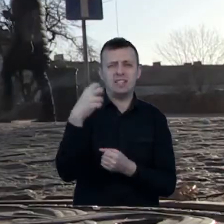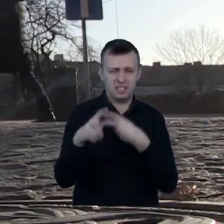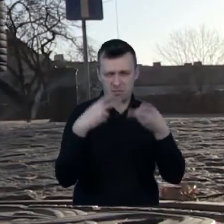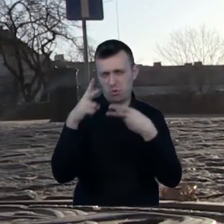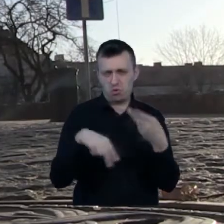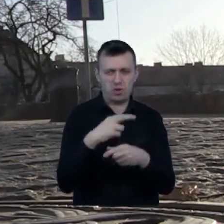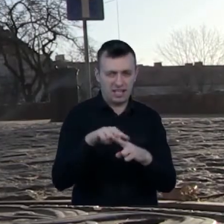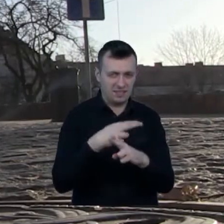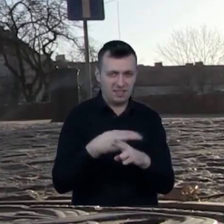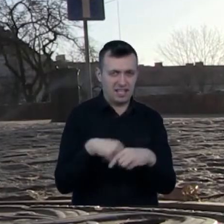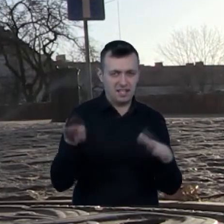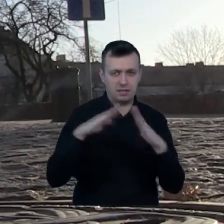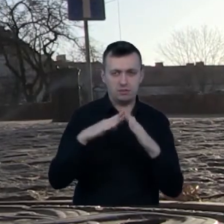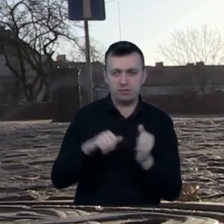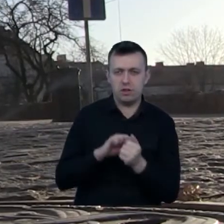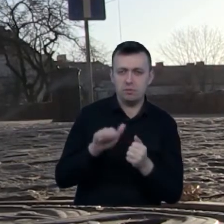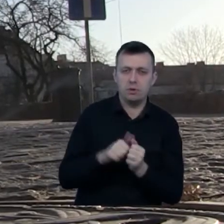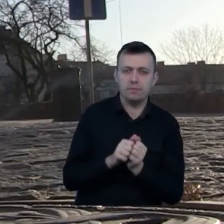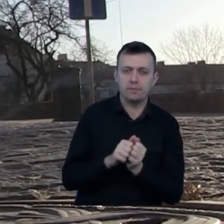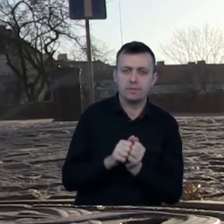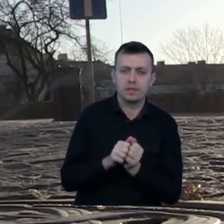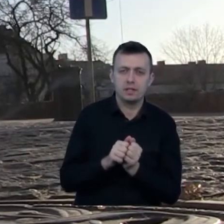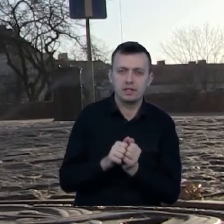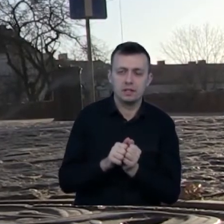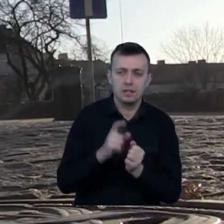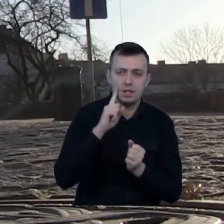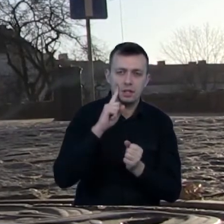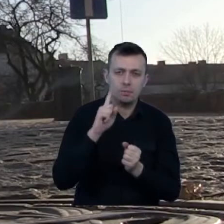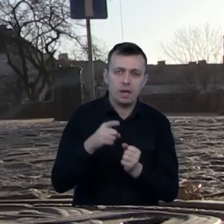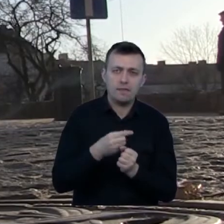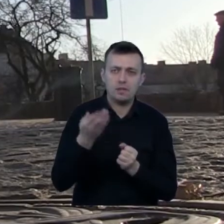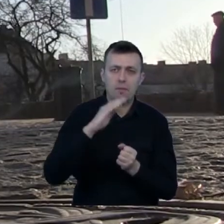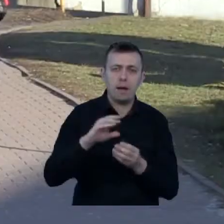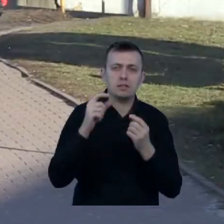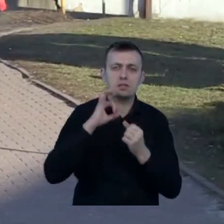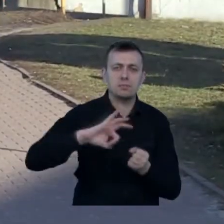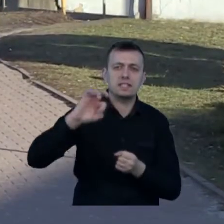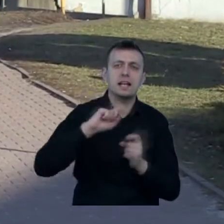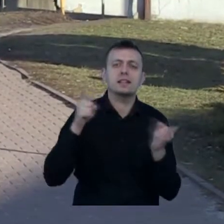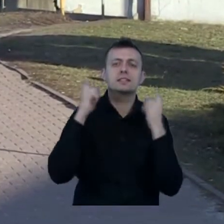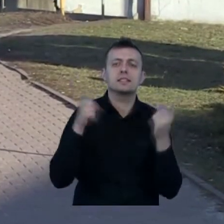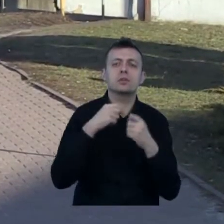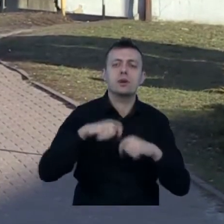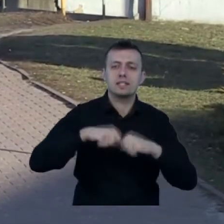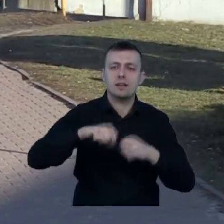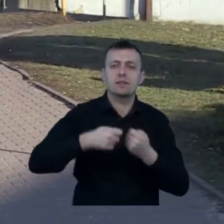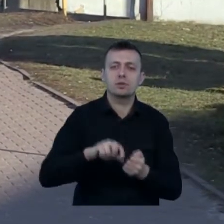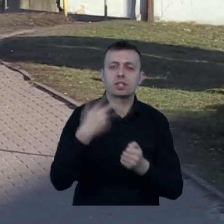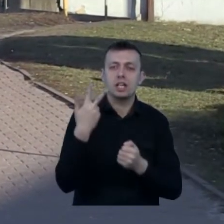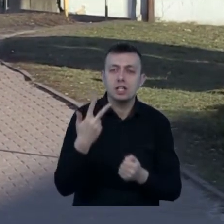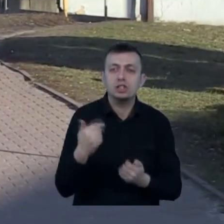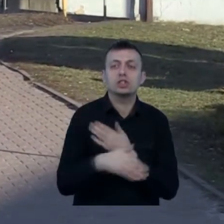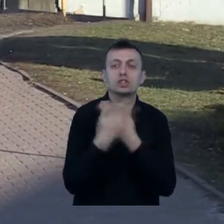urlopu. Dobre okazje na 4-dniowy długi weekend to czerwcowe Boże Ciało i sierpniowe w niebo wzięcie. 1 dzień urlopu, a 4 dni